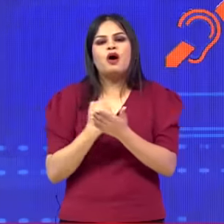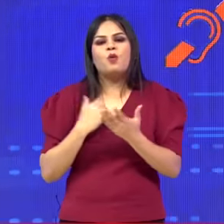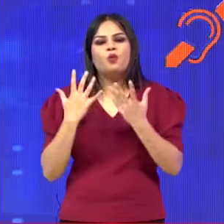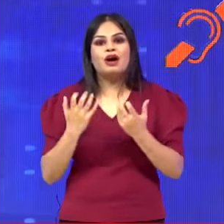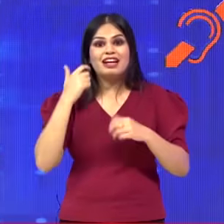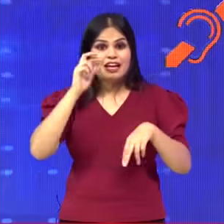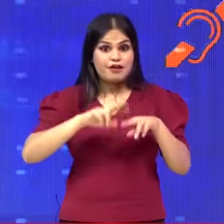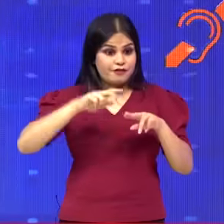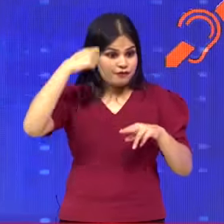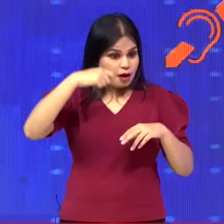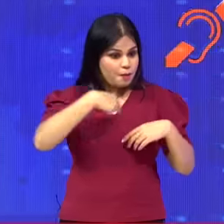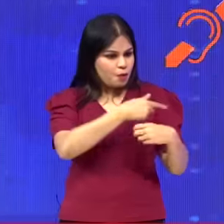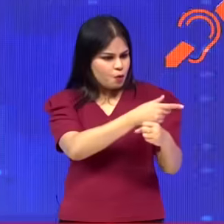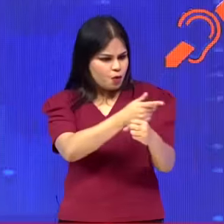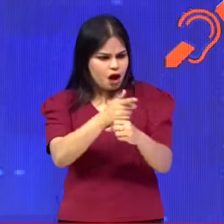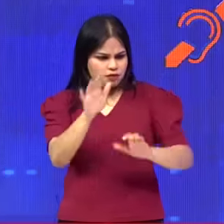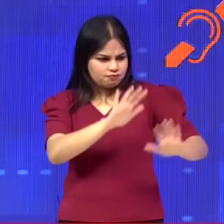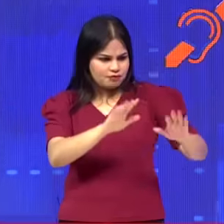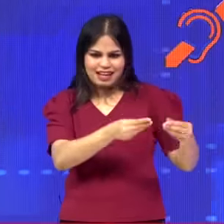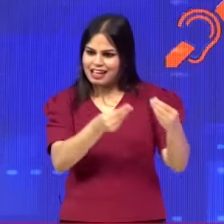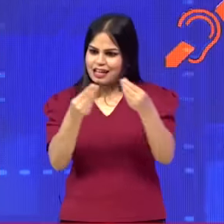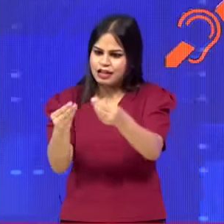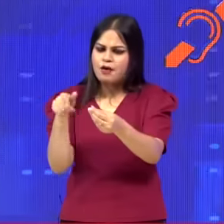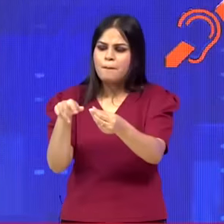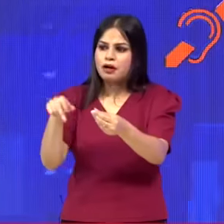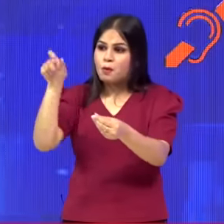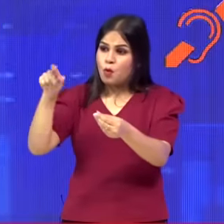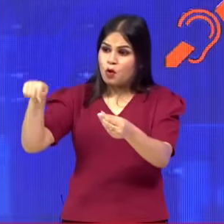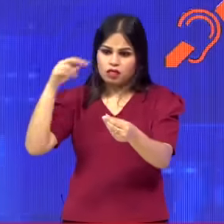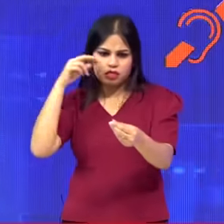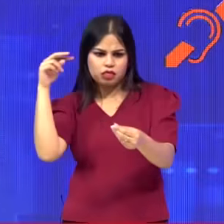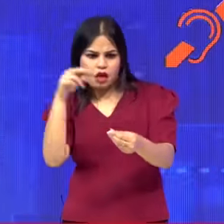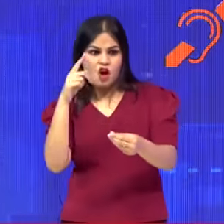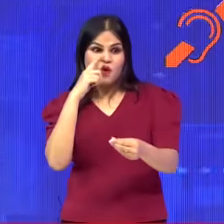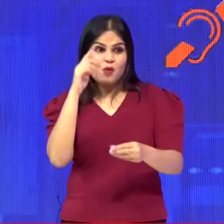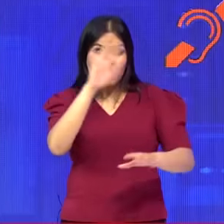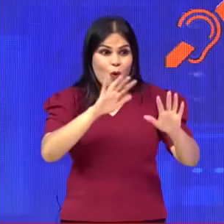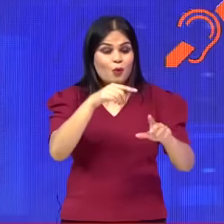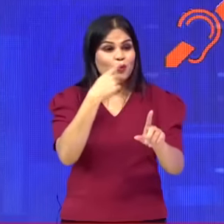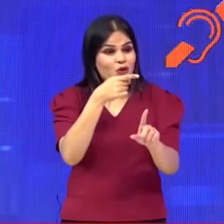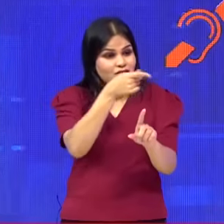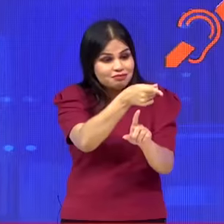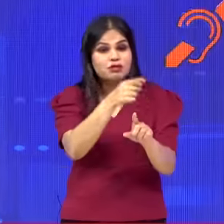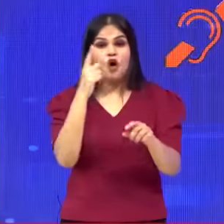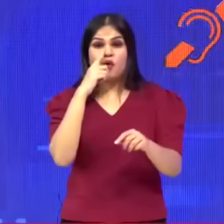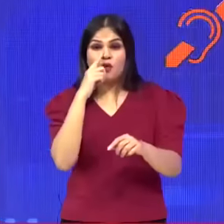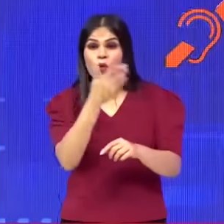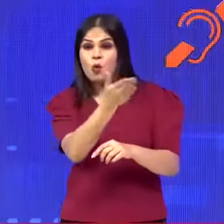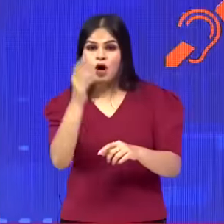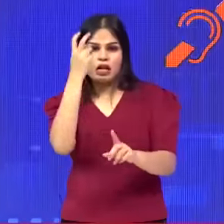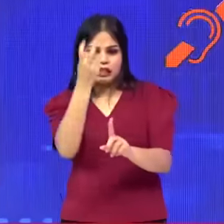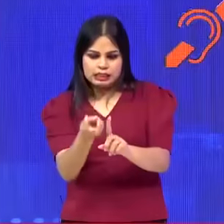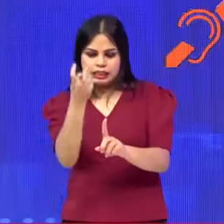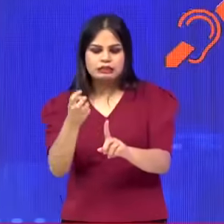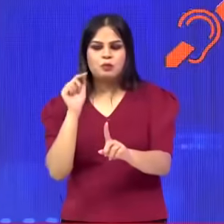जब पिक्चर बनाए तो हम उनको ये मौका ना दें कि ये आके हमारी हीरोइन को, हमारी औरतों को उस प्रकार से देखें।